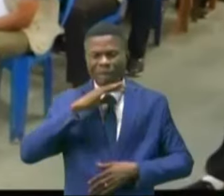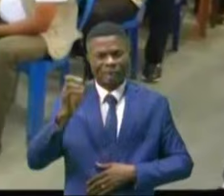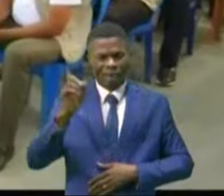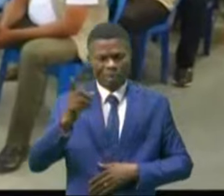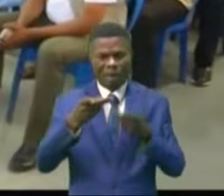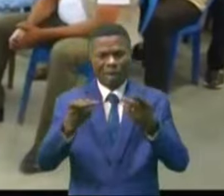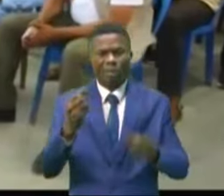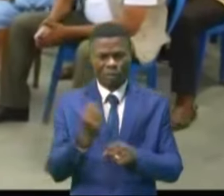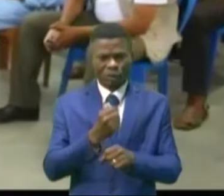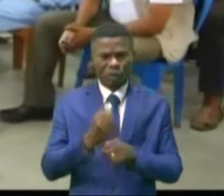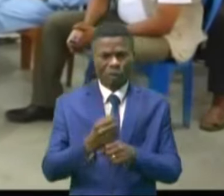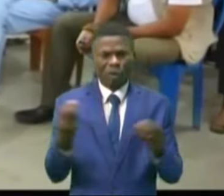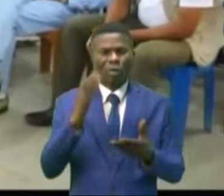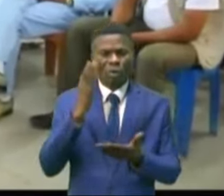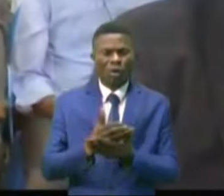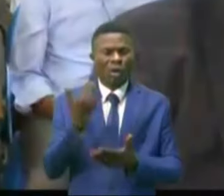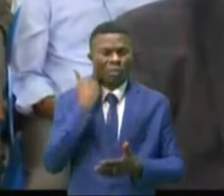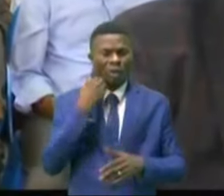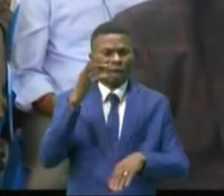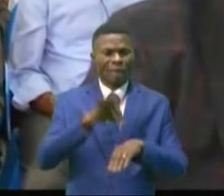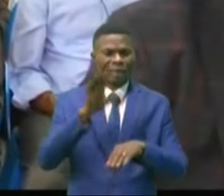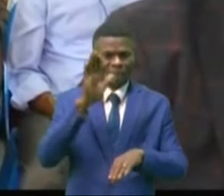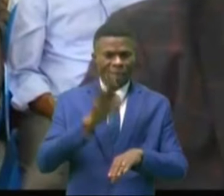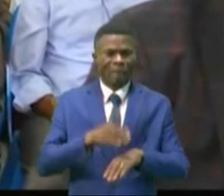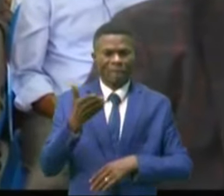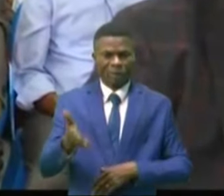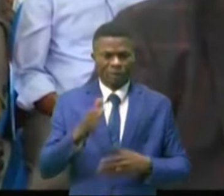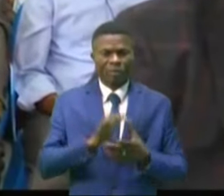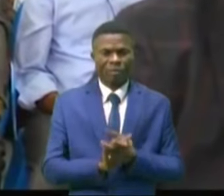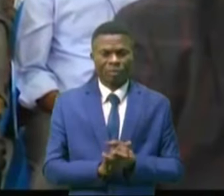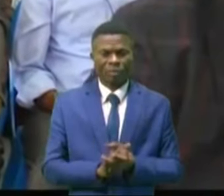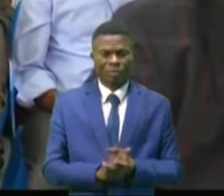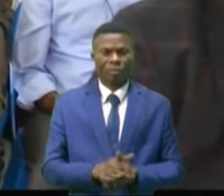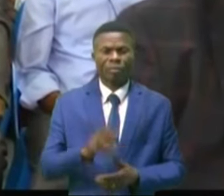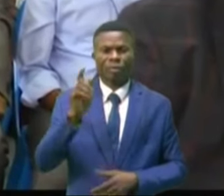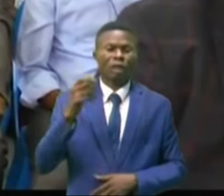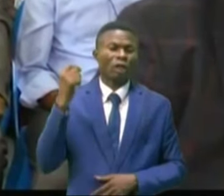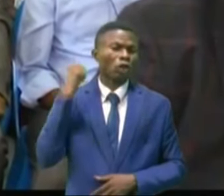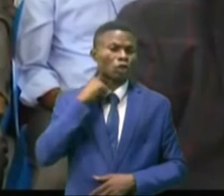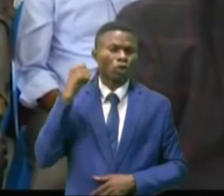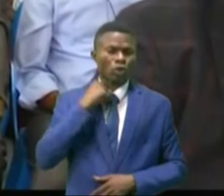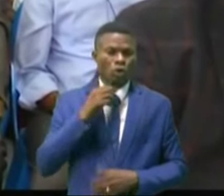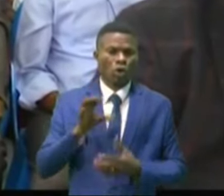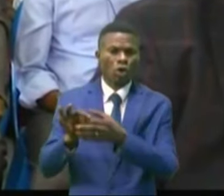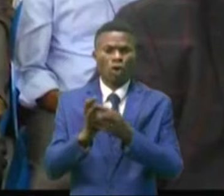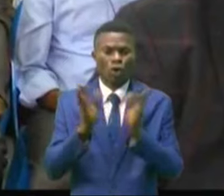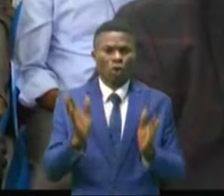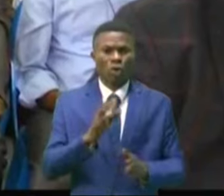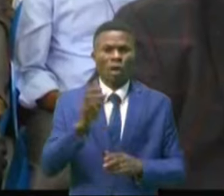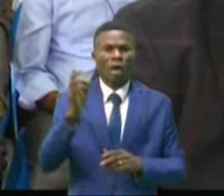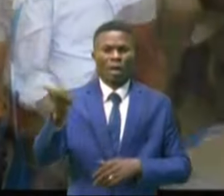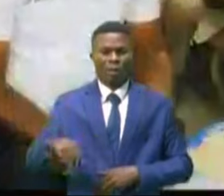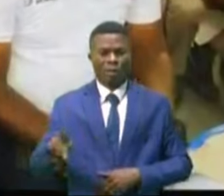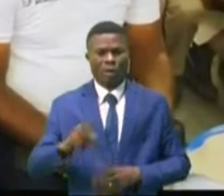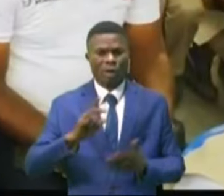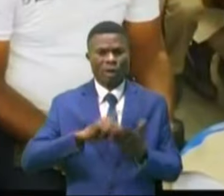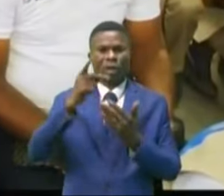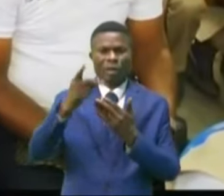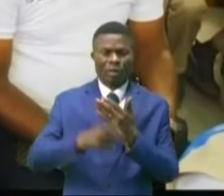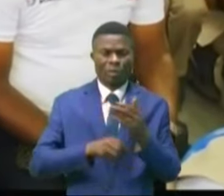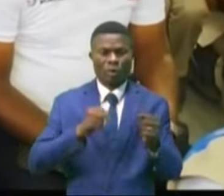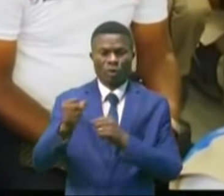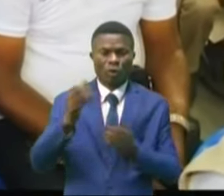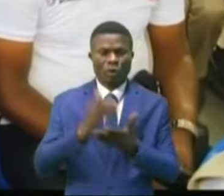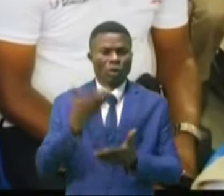professionnels afin de lutter contre le paludisme. Tchèque Kamassa, médecin coordonnateur provincial du programme de lutte contre